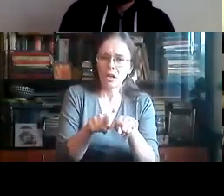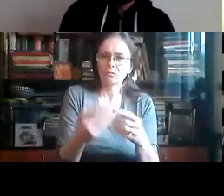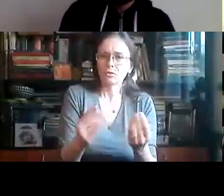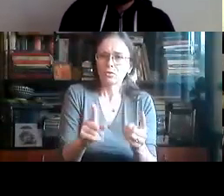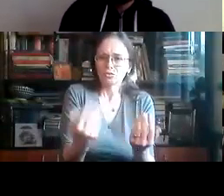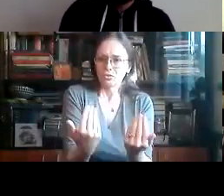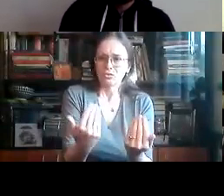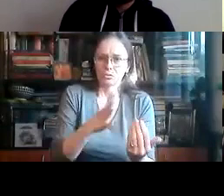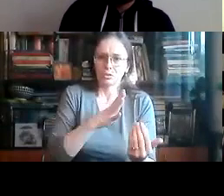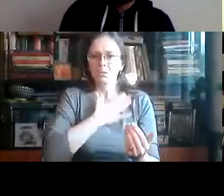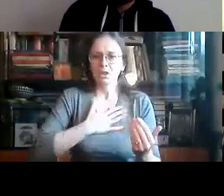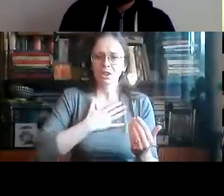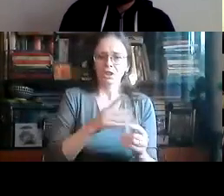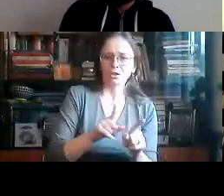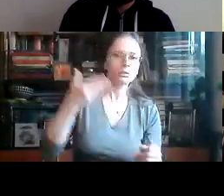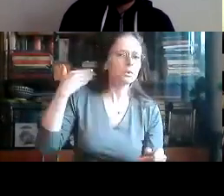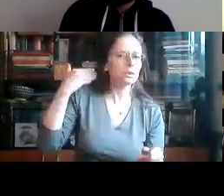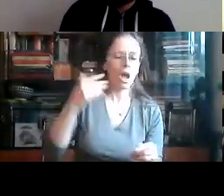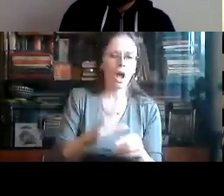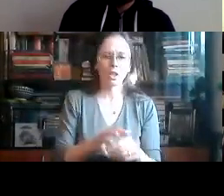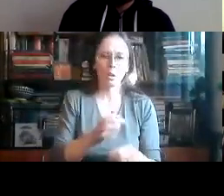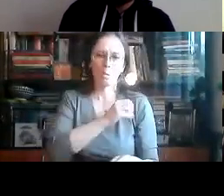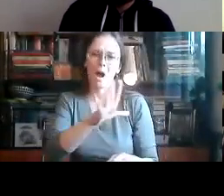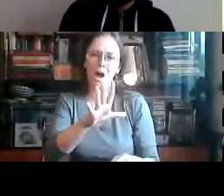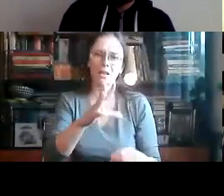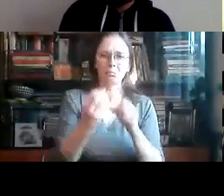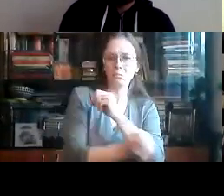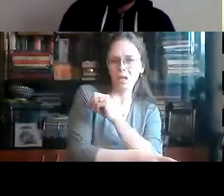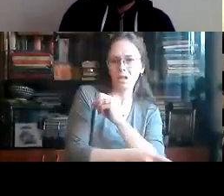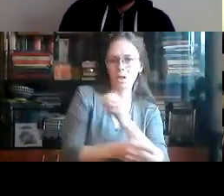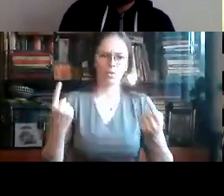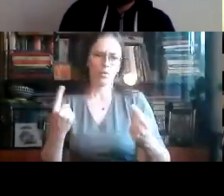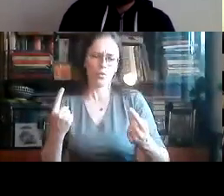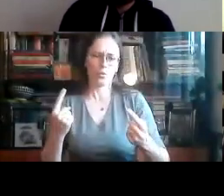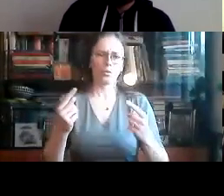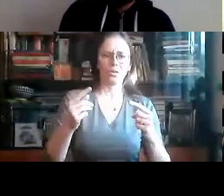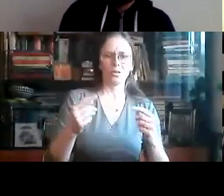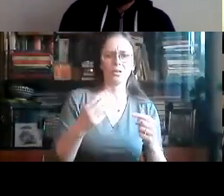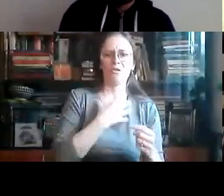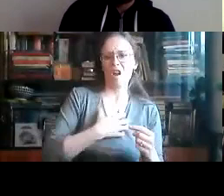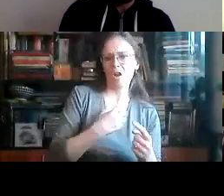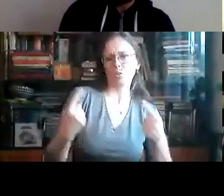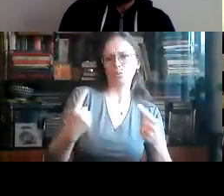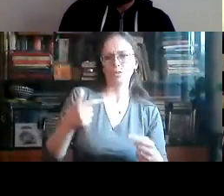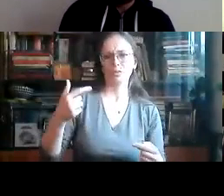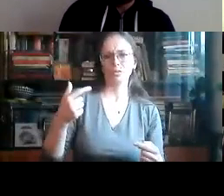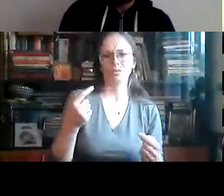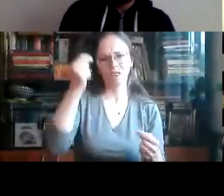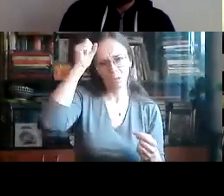дома, богатые, бедные, статусные люди, в общем-то, все оказались в ситуации, когда все под угрозой.